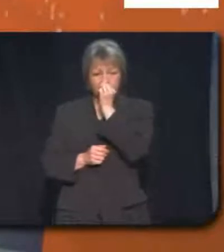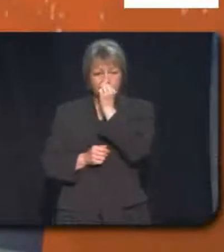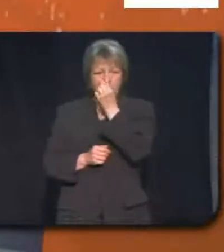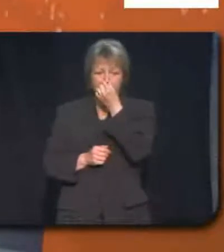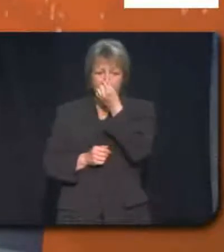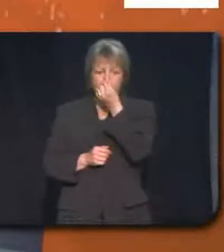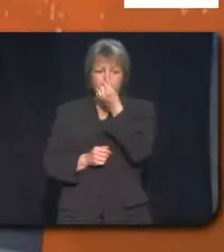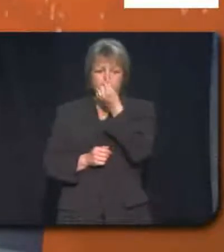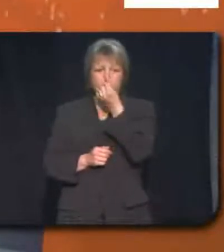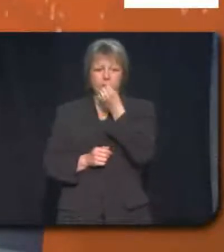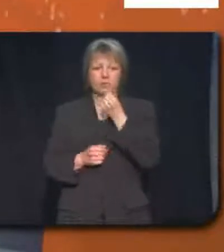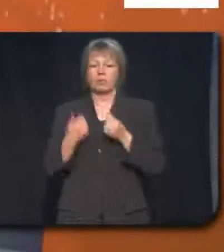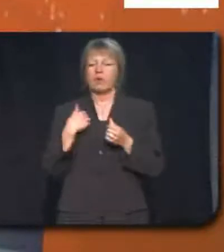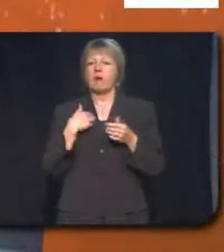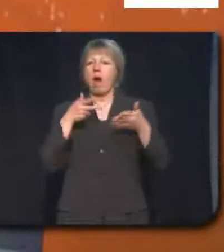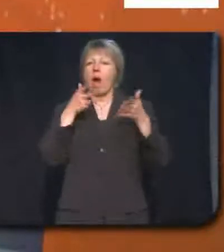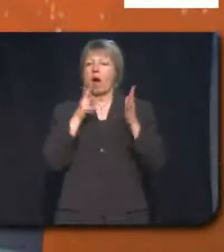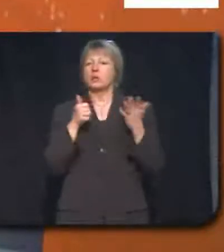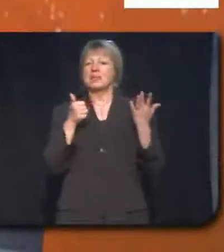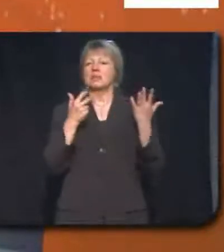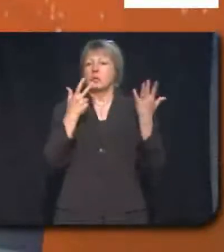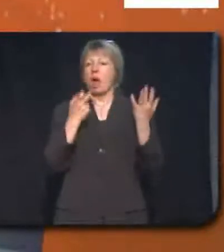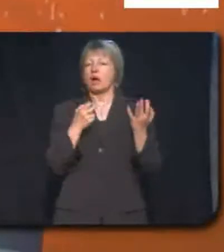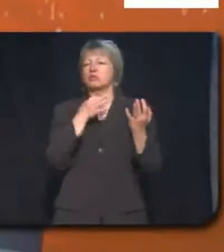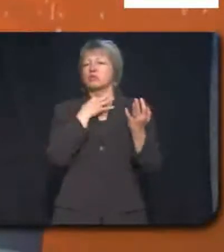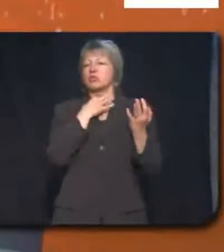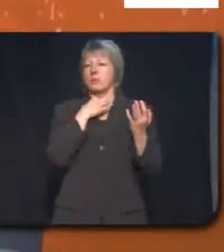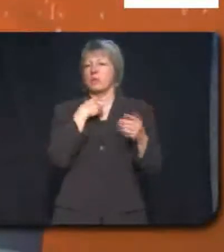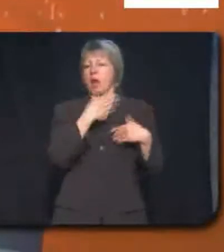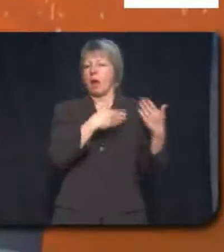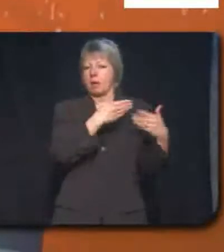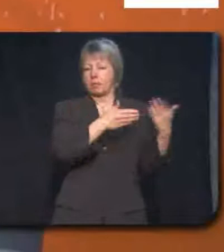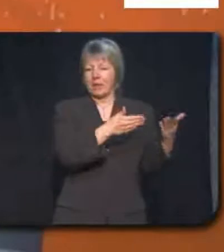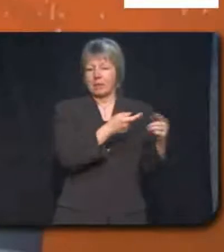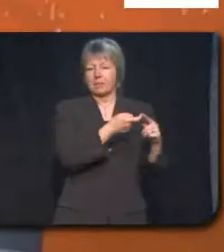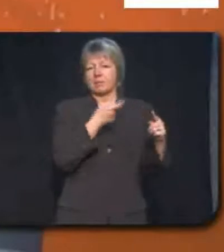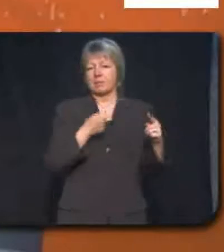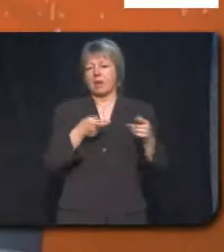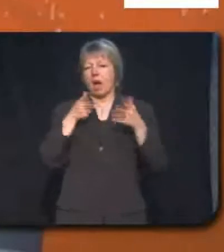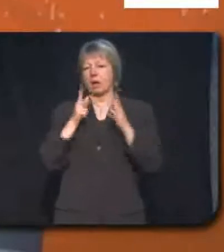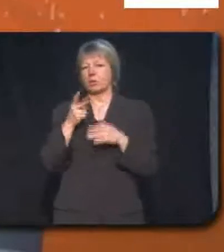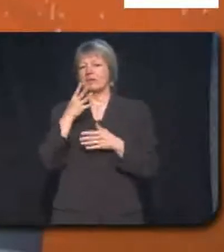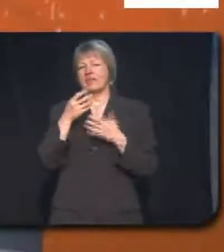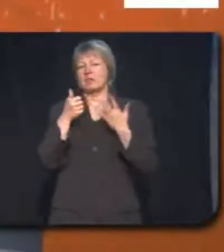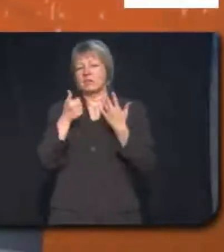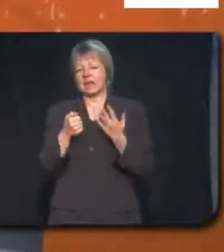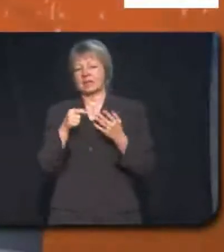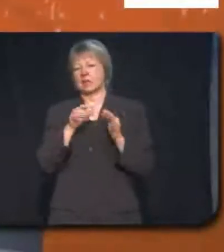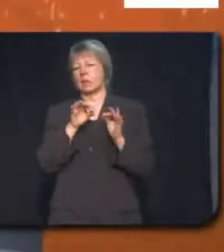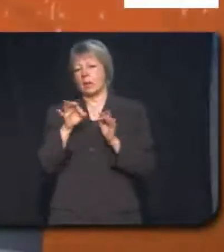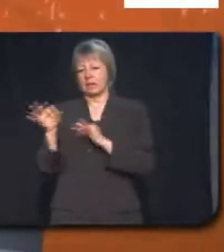886 Stimmen abgegeben worden davon waren 864 gültig